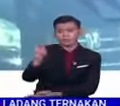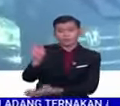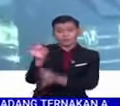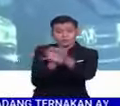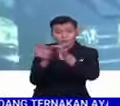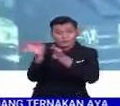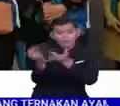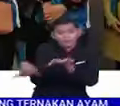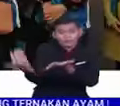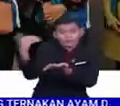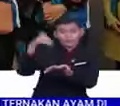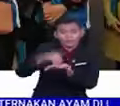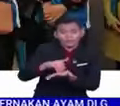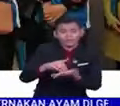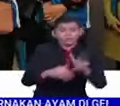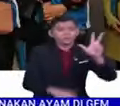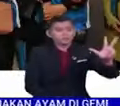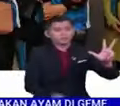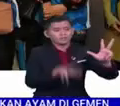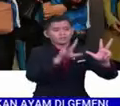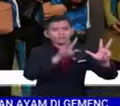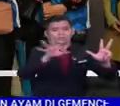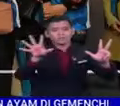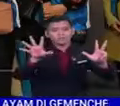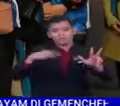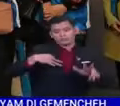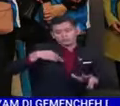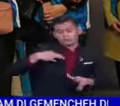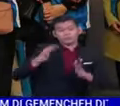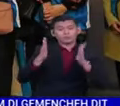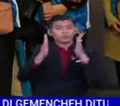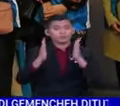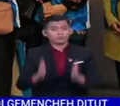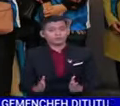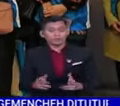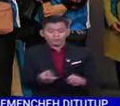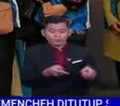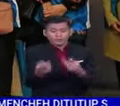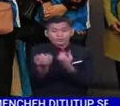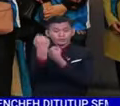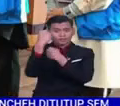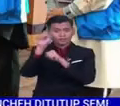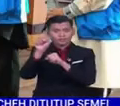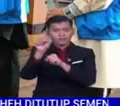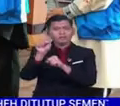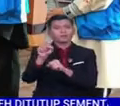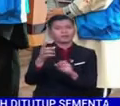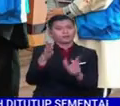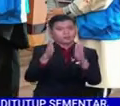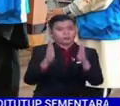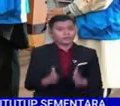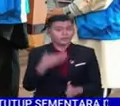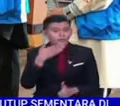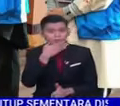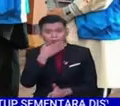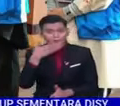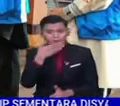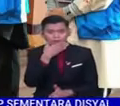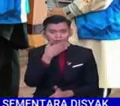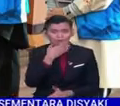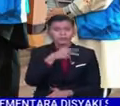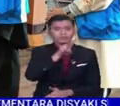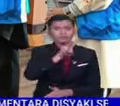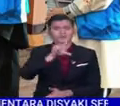berkata ceramah 335 sukarelawan May baik terdiri daripada urus setiap belia dan sukan yups digerakkan di